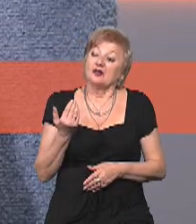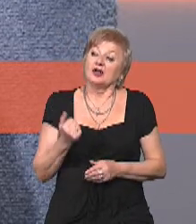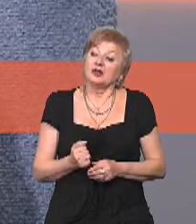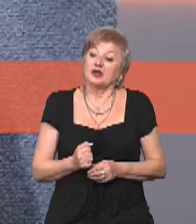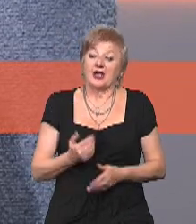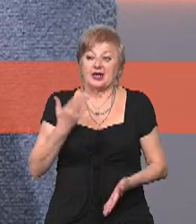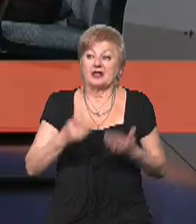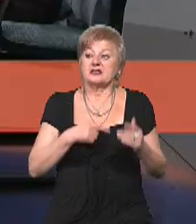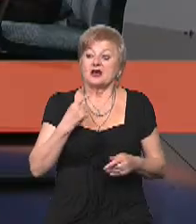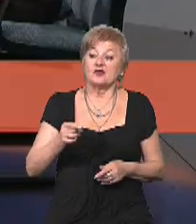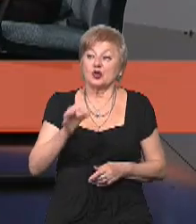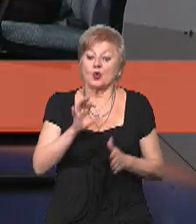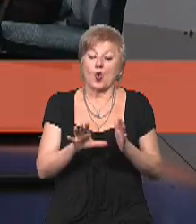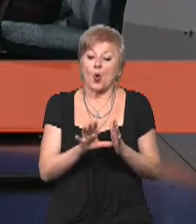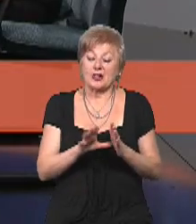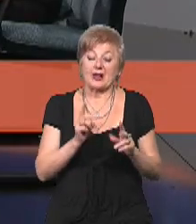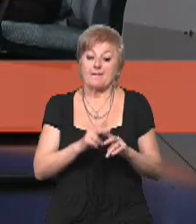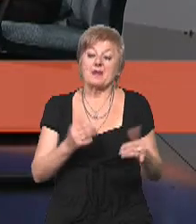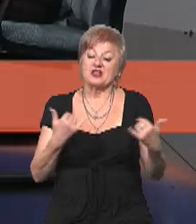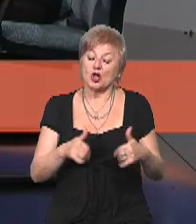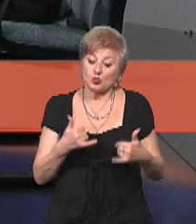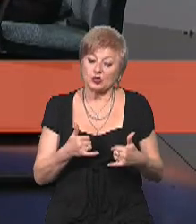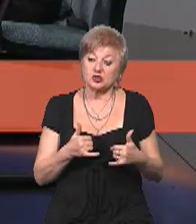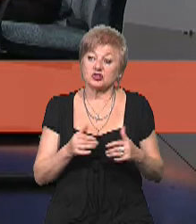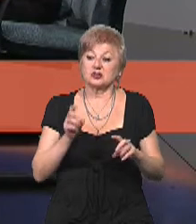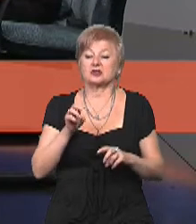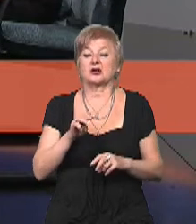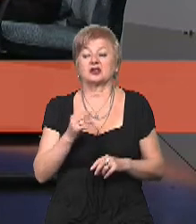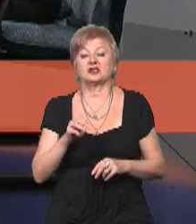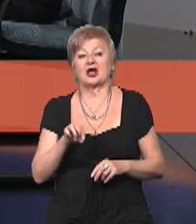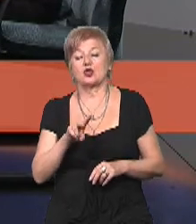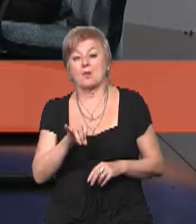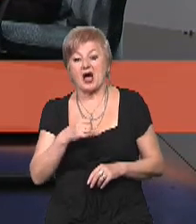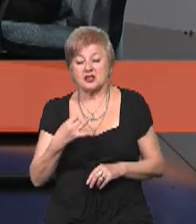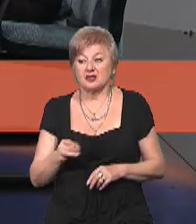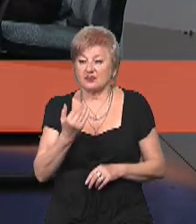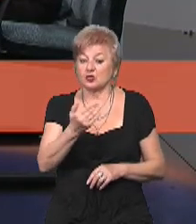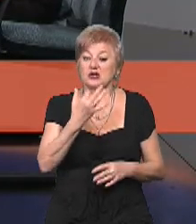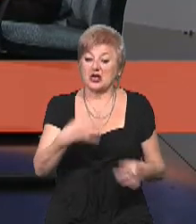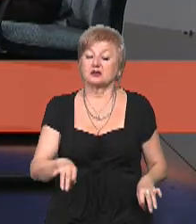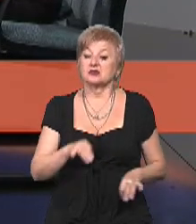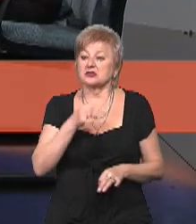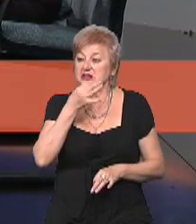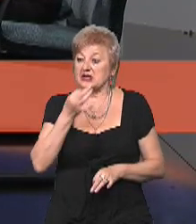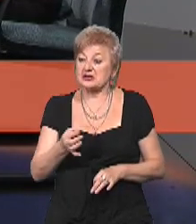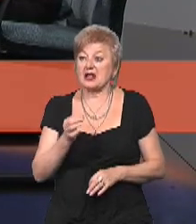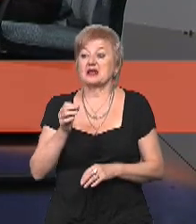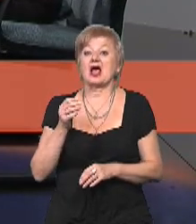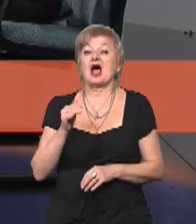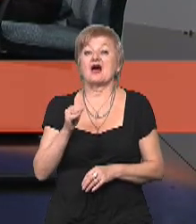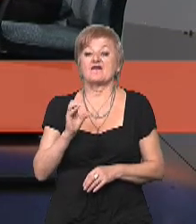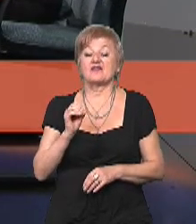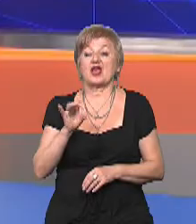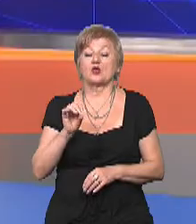Ну, если говорить об электрометаллургических предприятиях, титаномагнієвий вже Олег сказав, а Запорожський завод